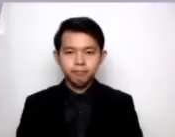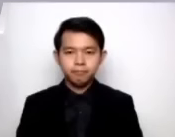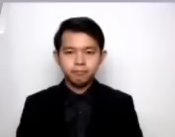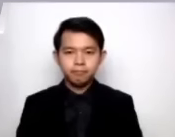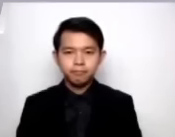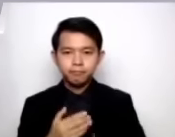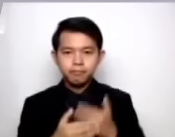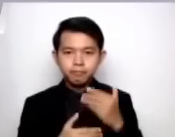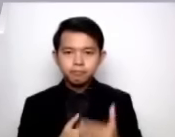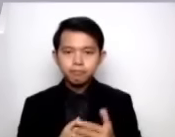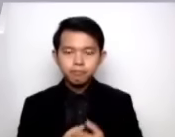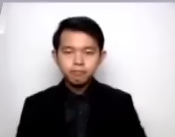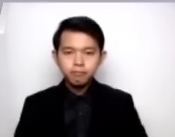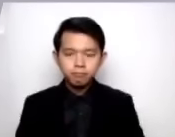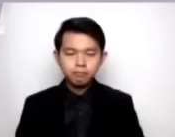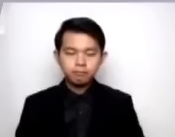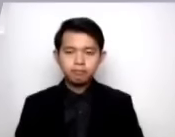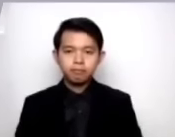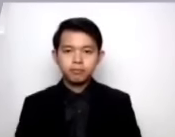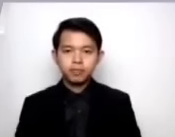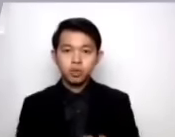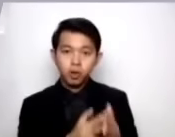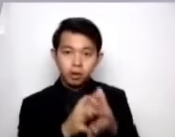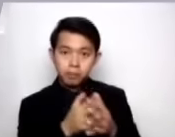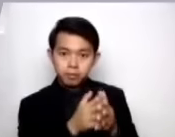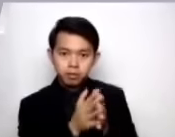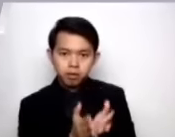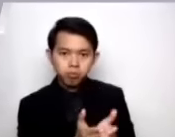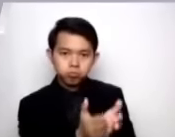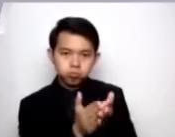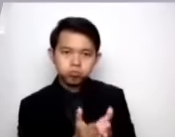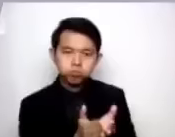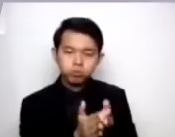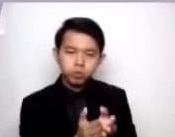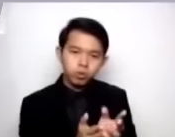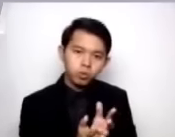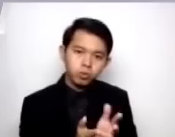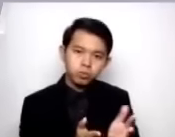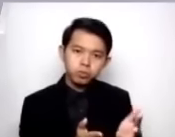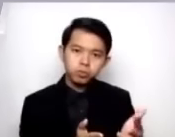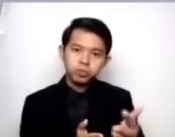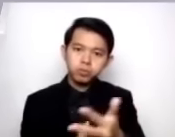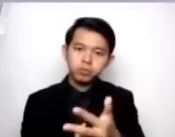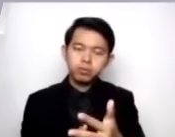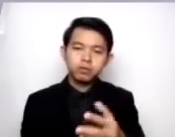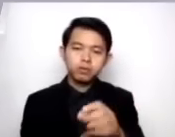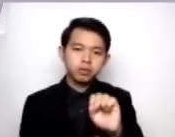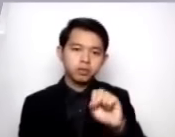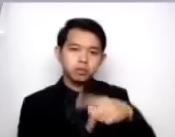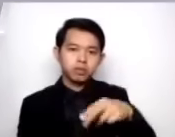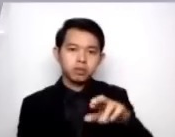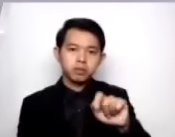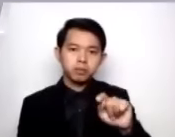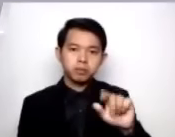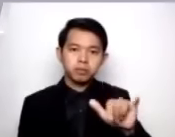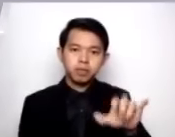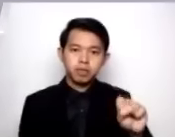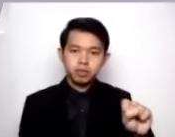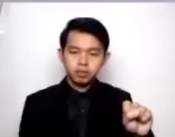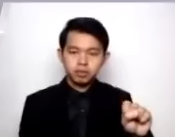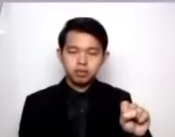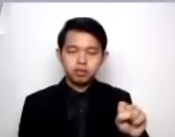ng Amerika sa May Spratlys bilang paghamon sa paglilimita ng ibang bansa, kabilang ang China sa malayang paglalayag doon. May